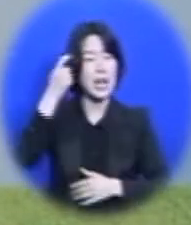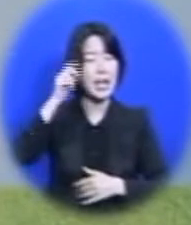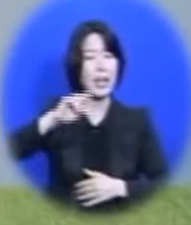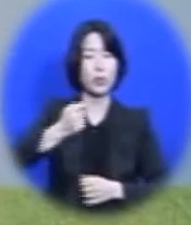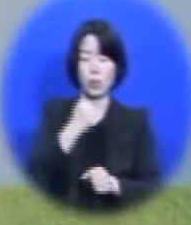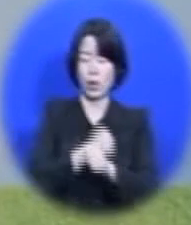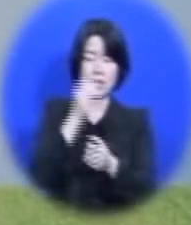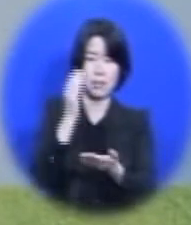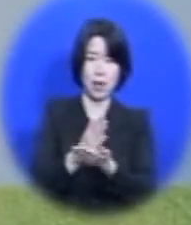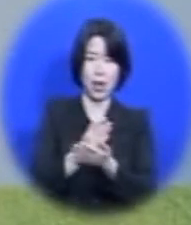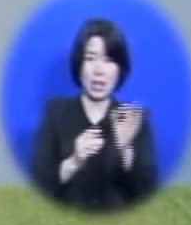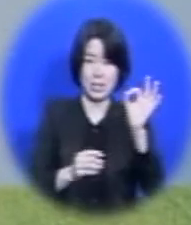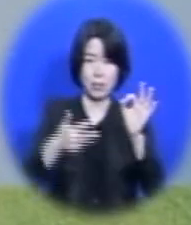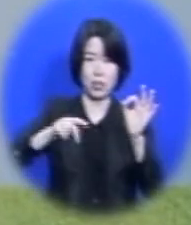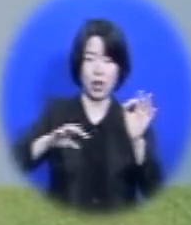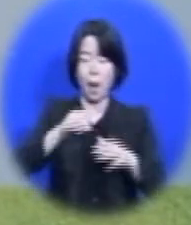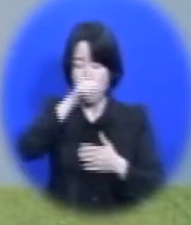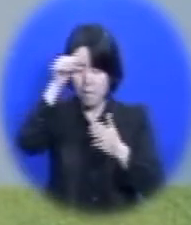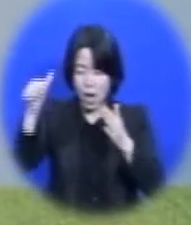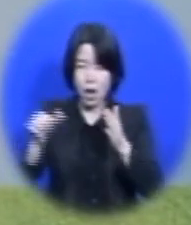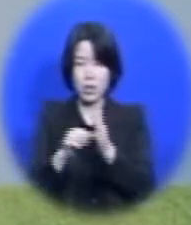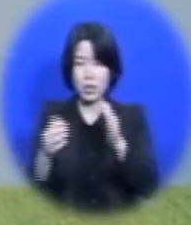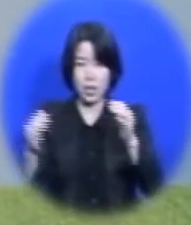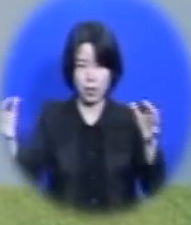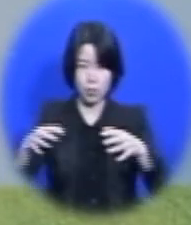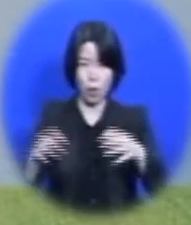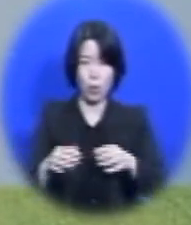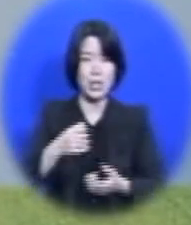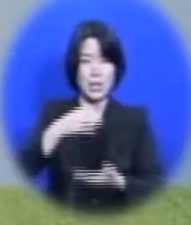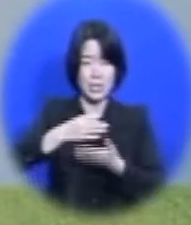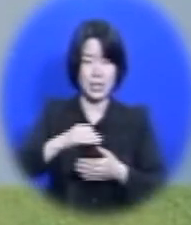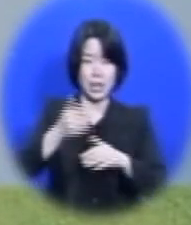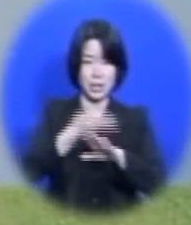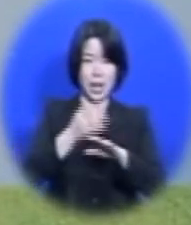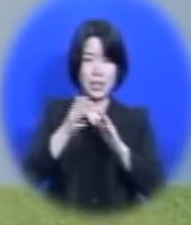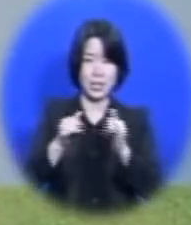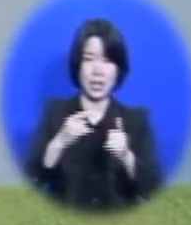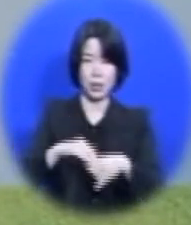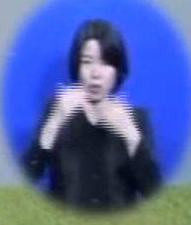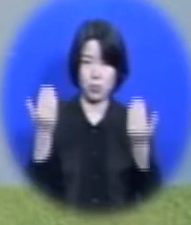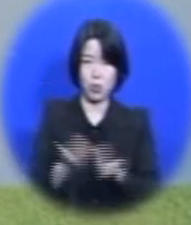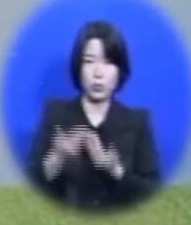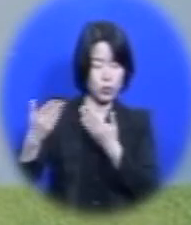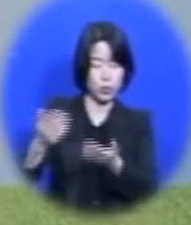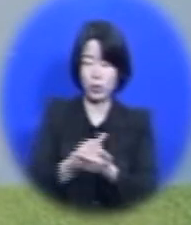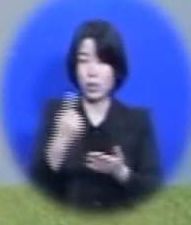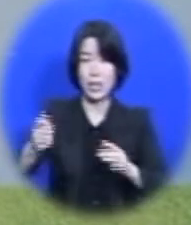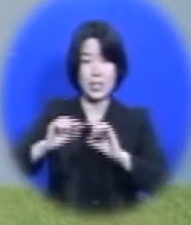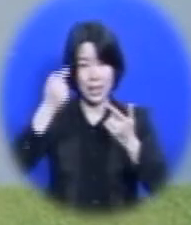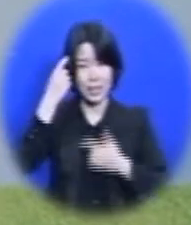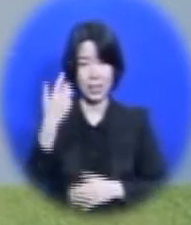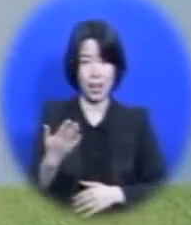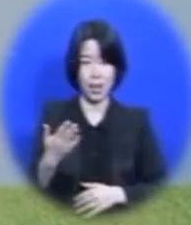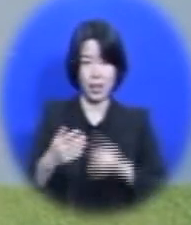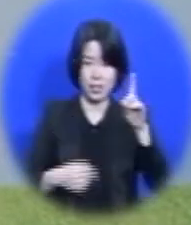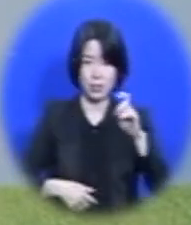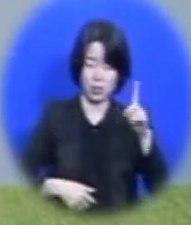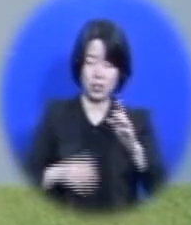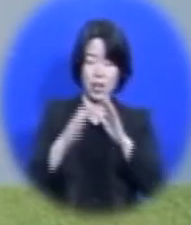말아라. 10절에 평생 모은 재산마저 남에게 모두 주고 떠나가지 않는가. 11절에 사람들이